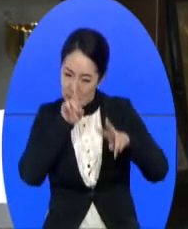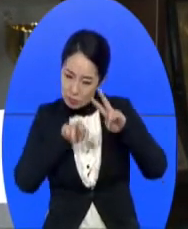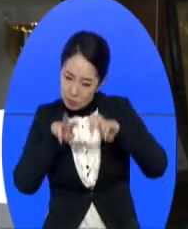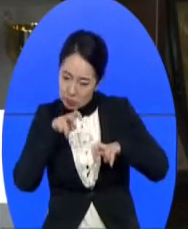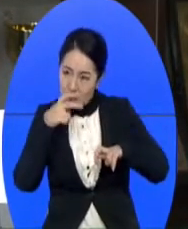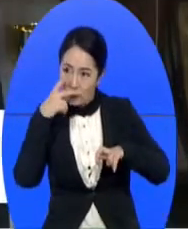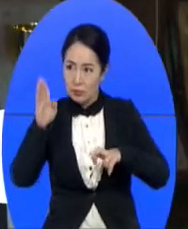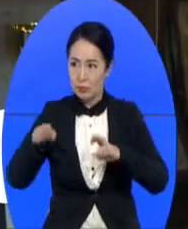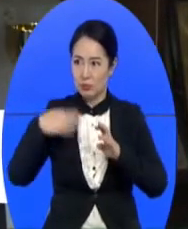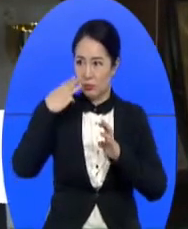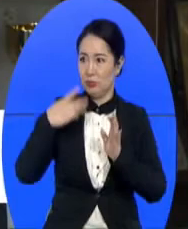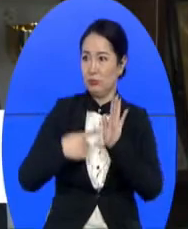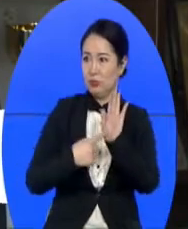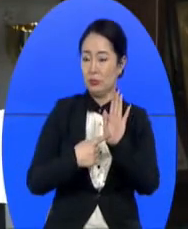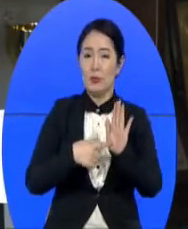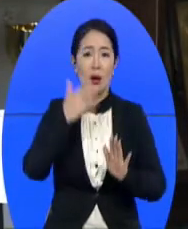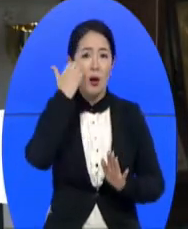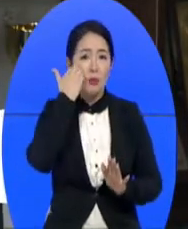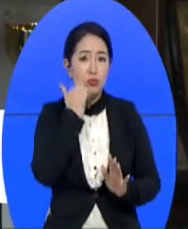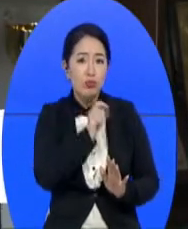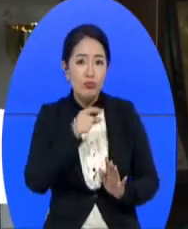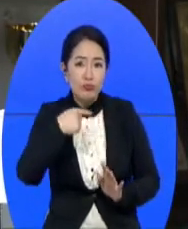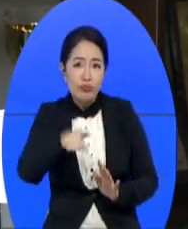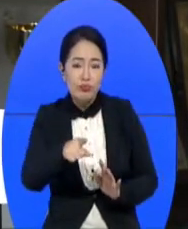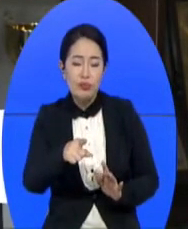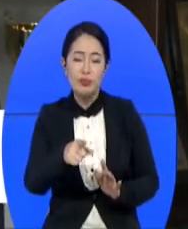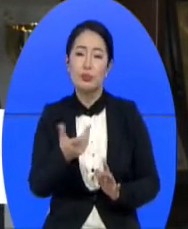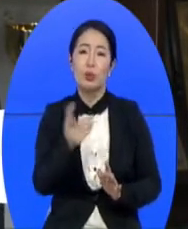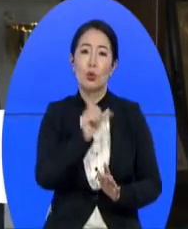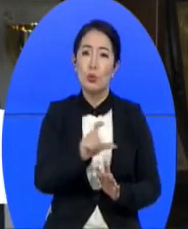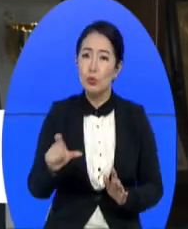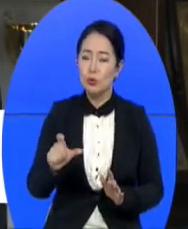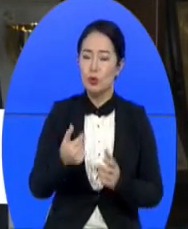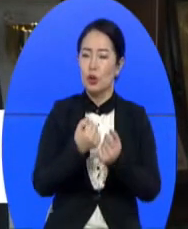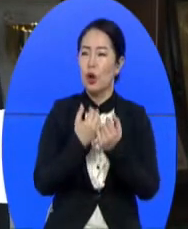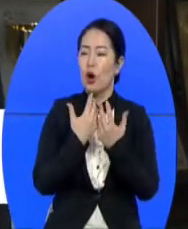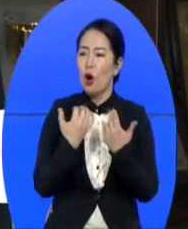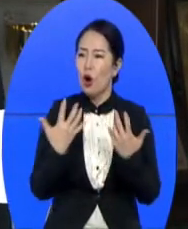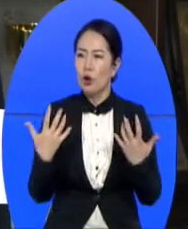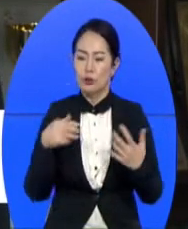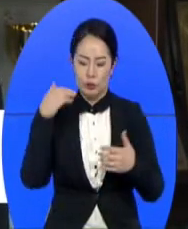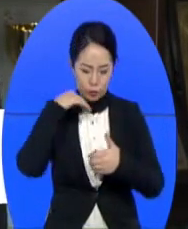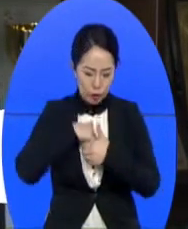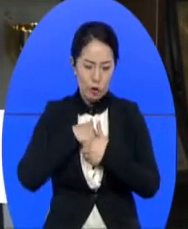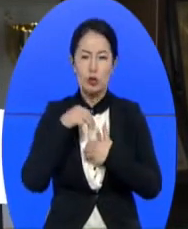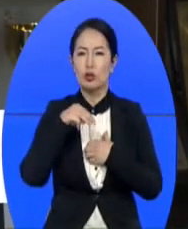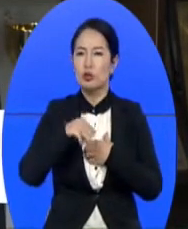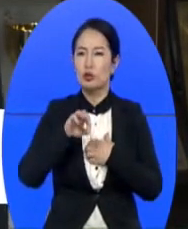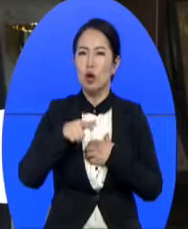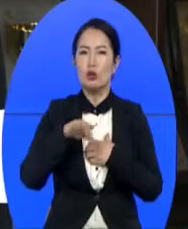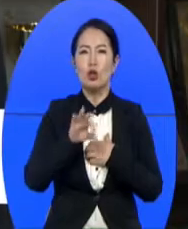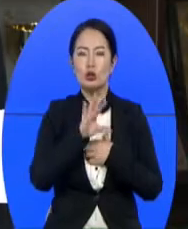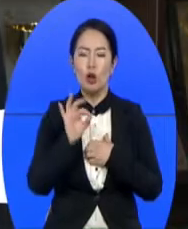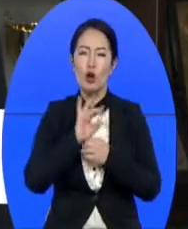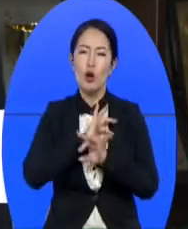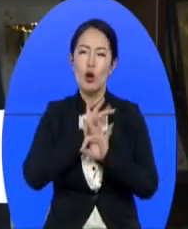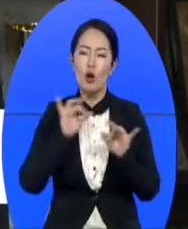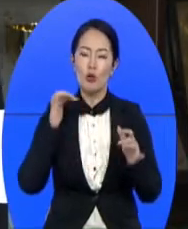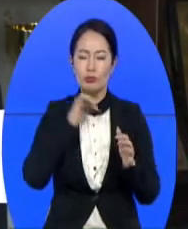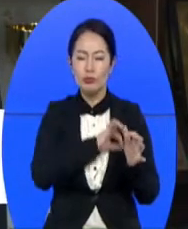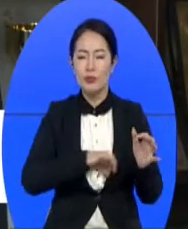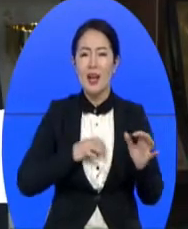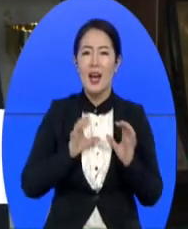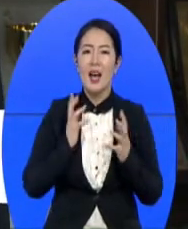үзүүлэлтээр гарч ирж байгаа. Ахмад насны хувьд бол бүх олон одоо тогтолцооны үйл ажиллагаа, олон эрхтний тогтолцооны үйл